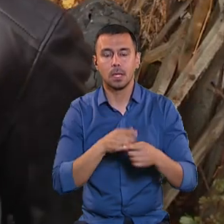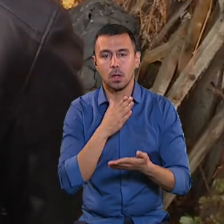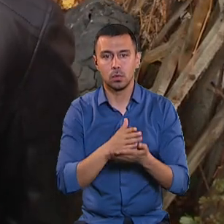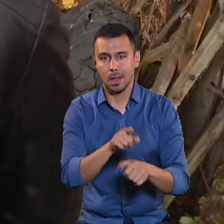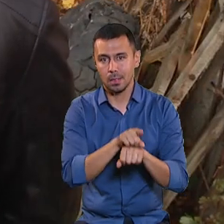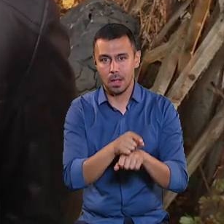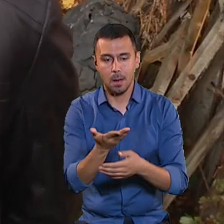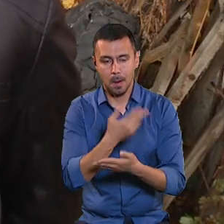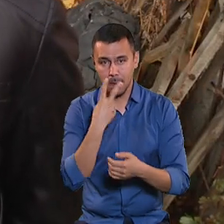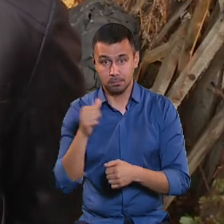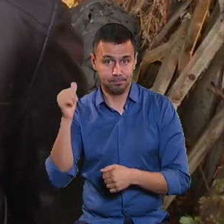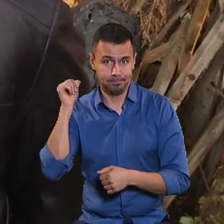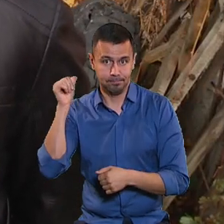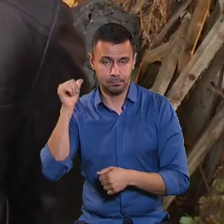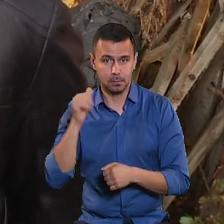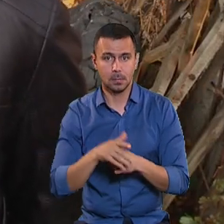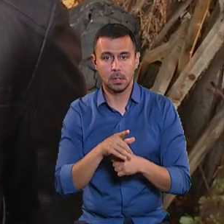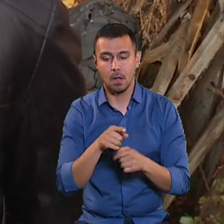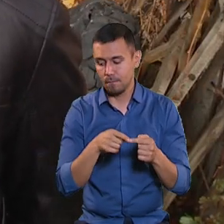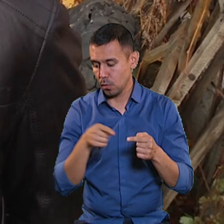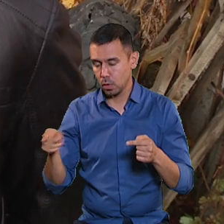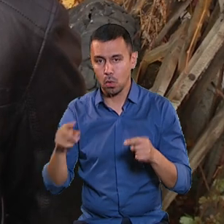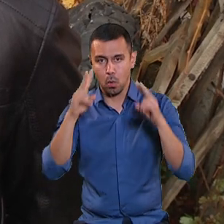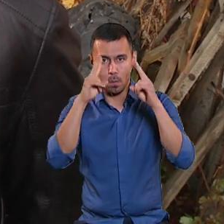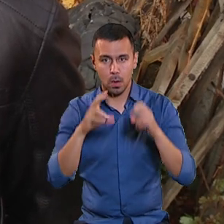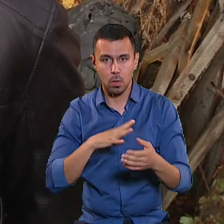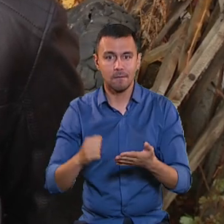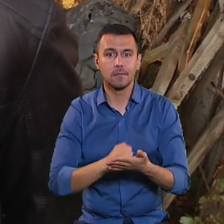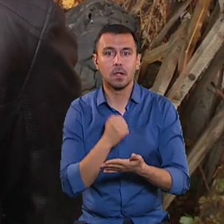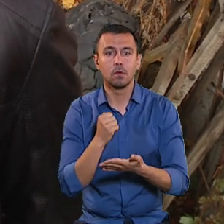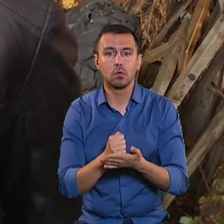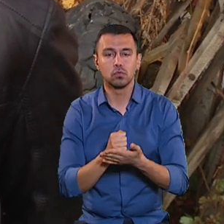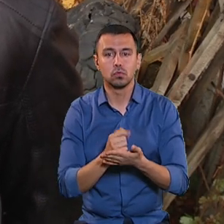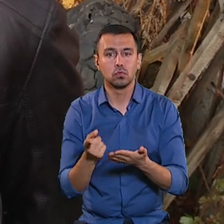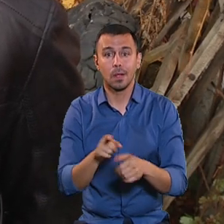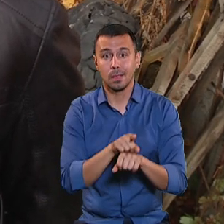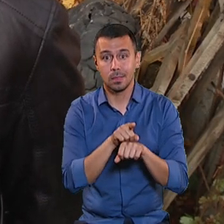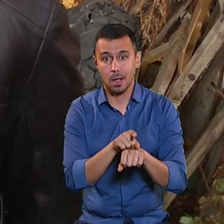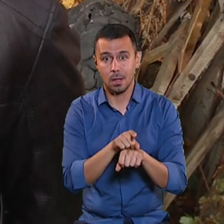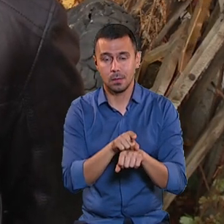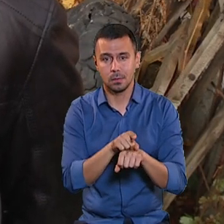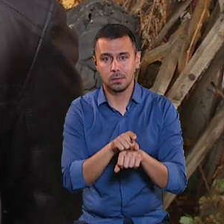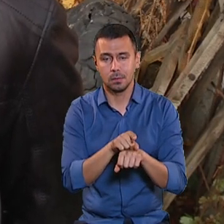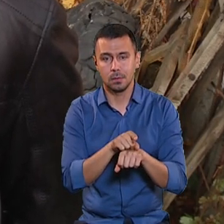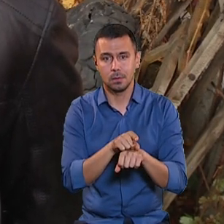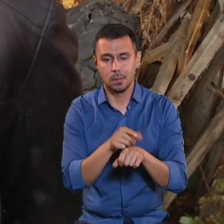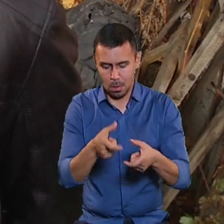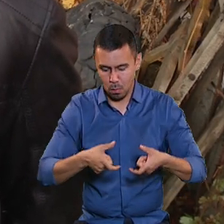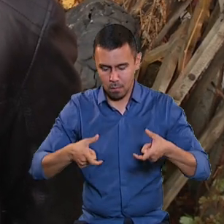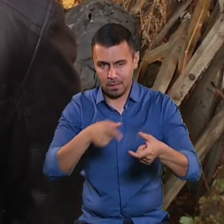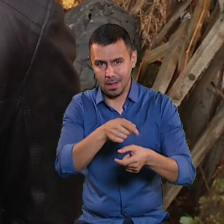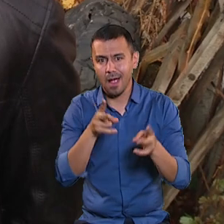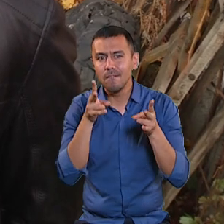який ми бачимо ззаду і в ході обстеження було встановлено щопостамент який знаходи на якому знаходиться Дани танк Він є в